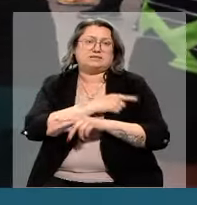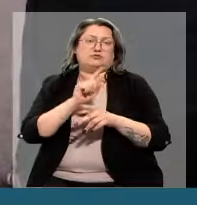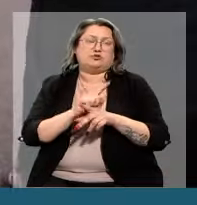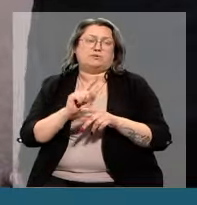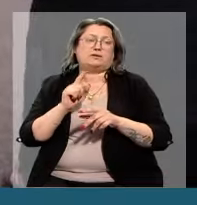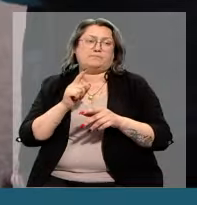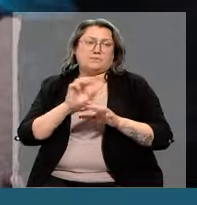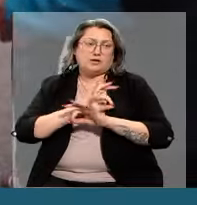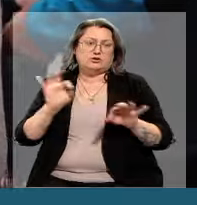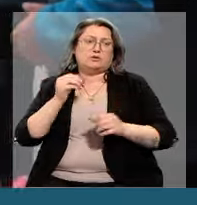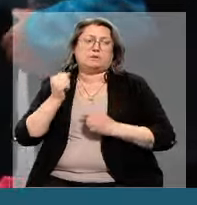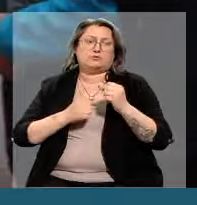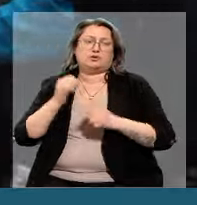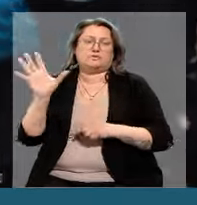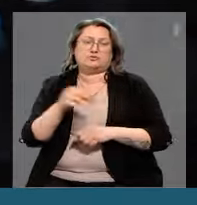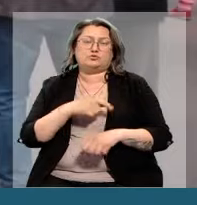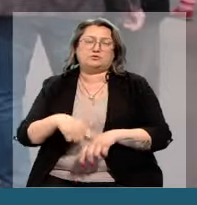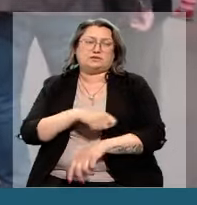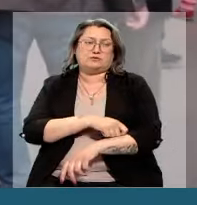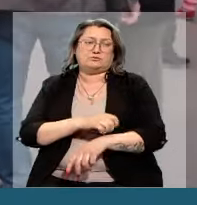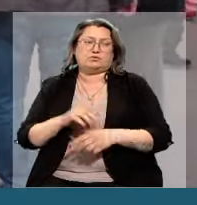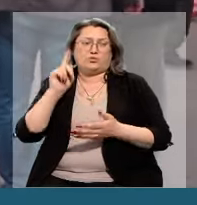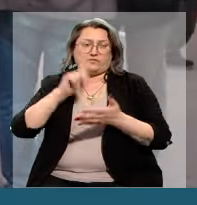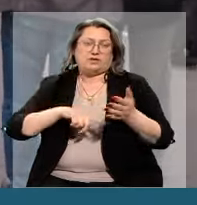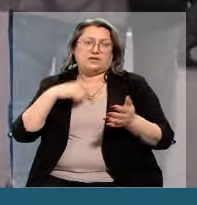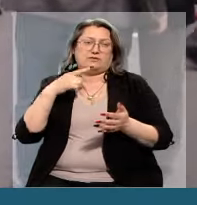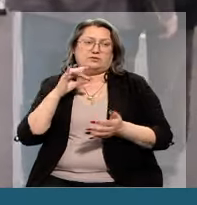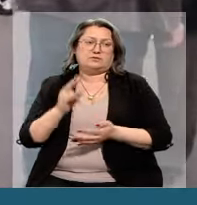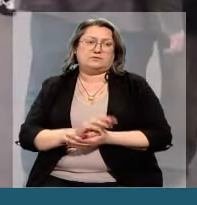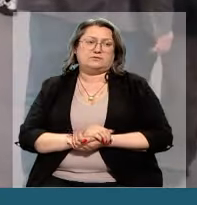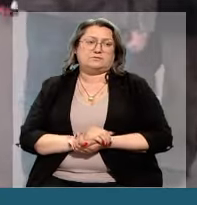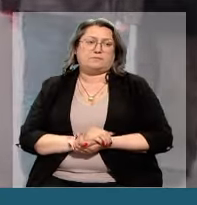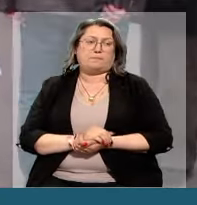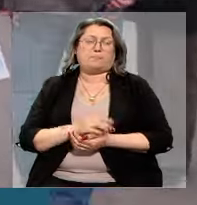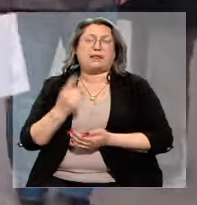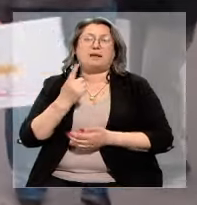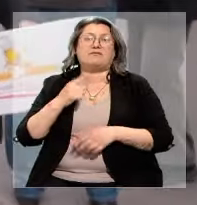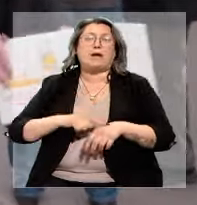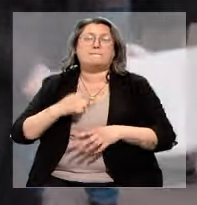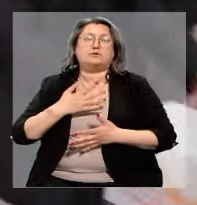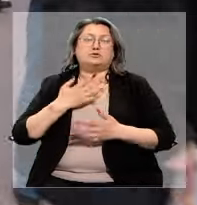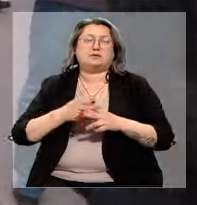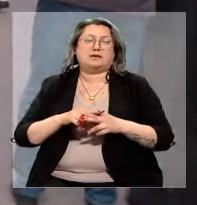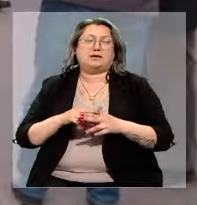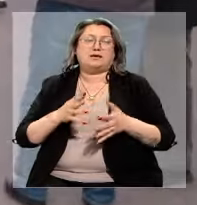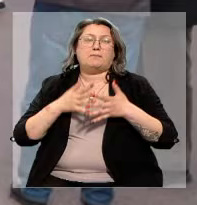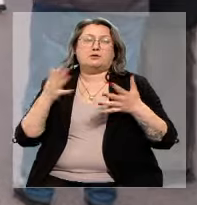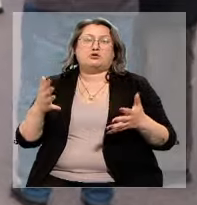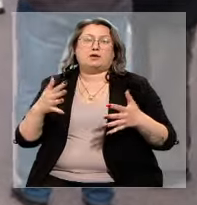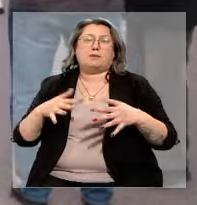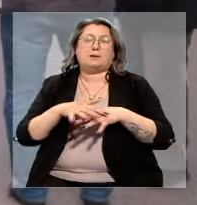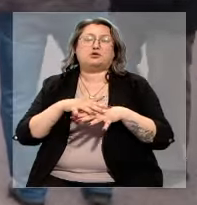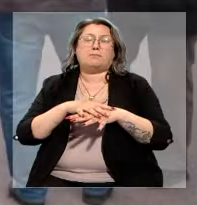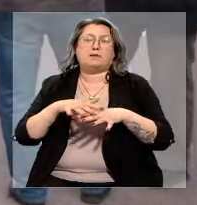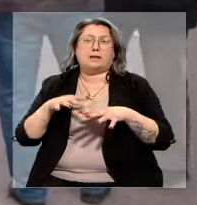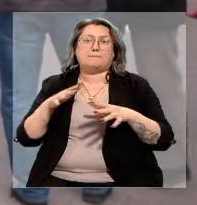чтобы достойно пробежать всю дистанцию, уверенно заявляет он. Первые эмоции – это, наверное, такое большое масштабное